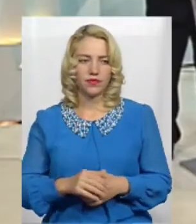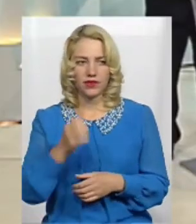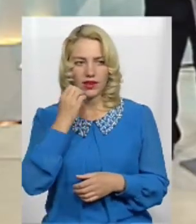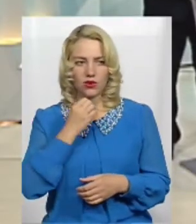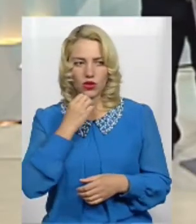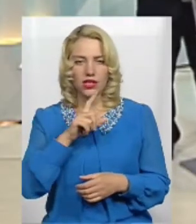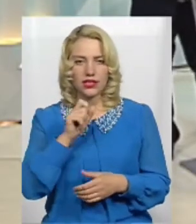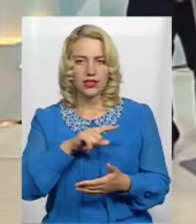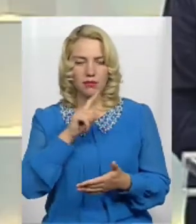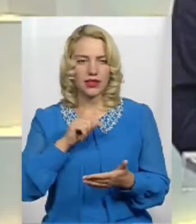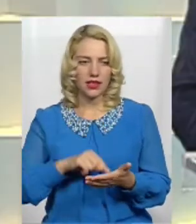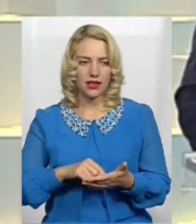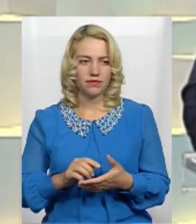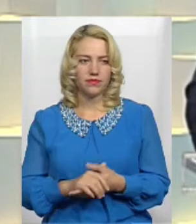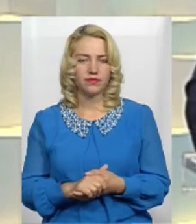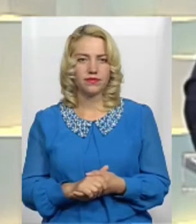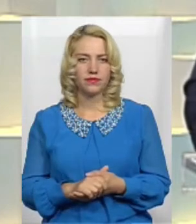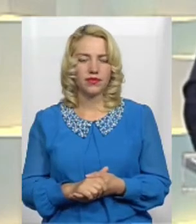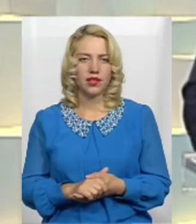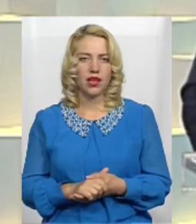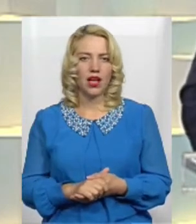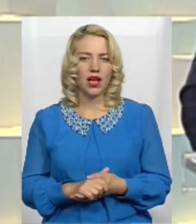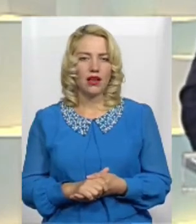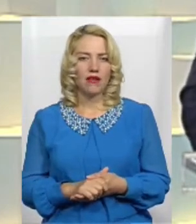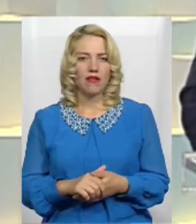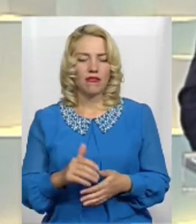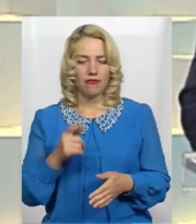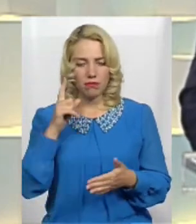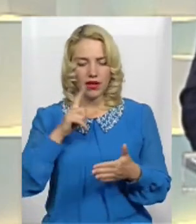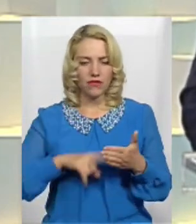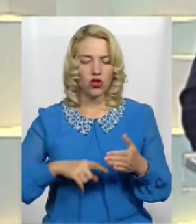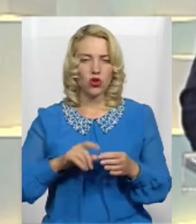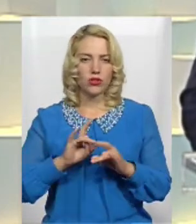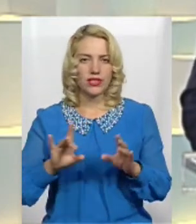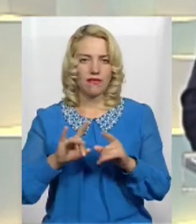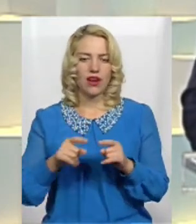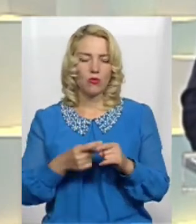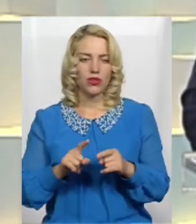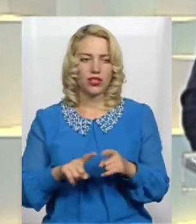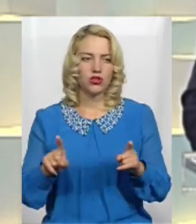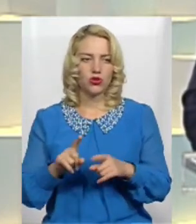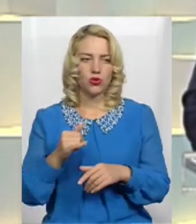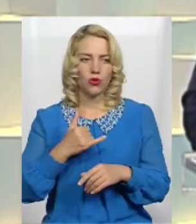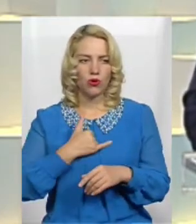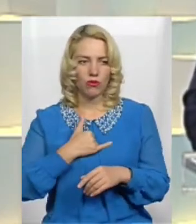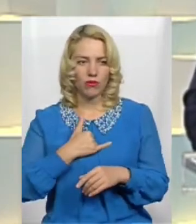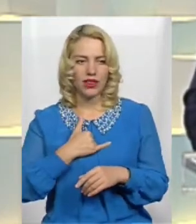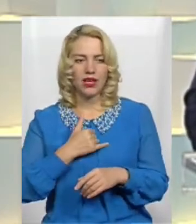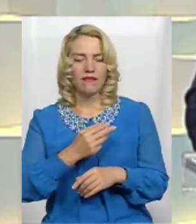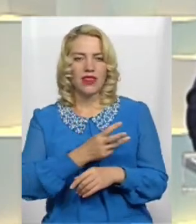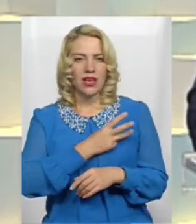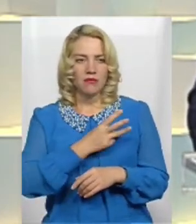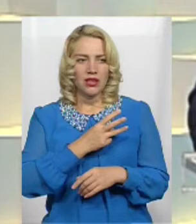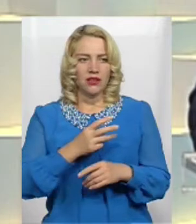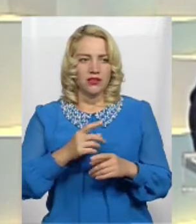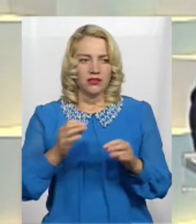Дякую за запитання. Абсолютно впевнено заявляю про те, що у мене і в намірях не